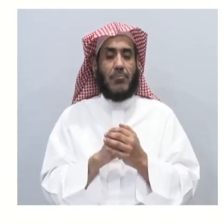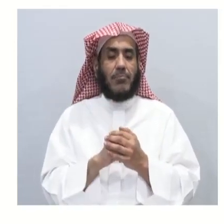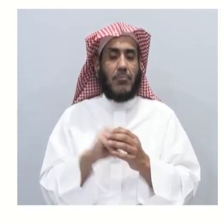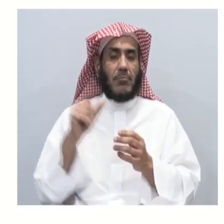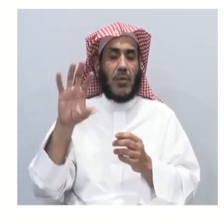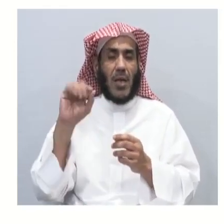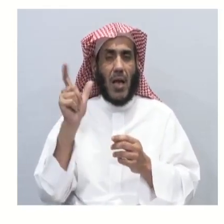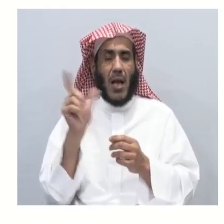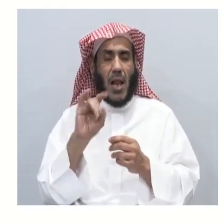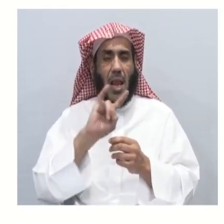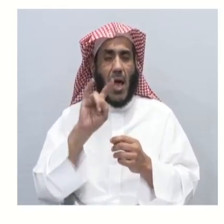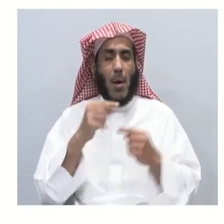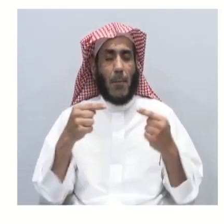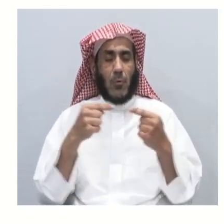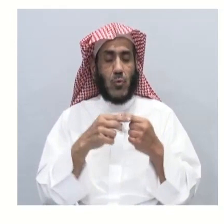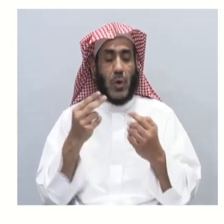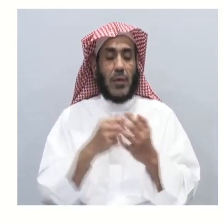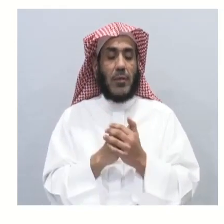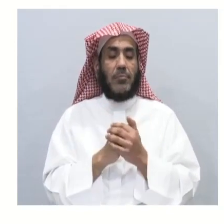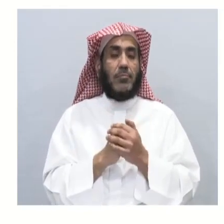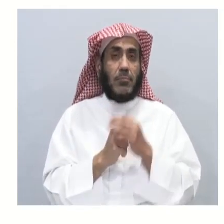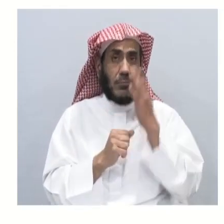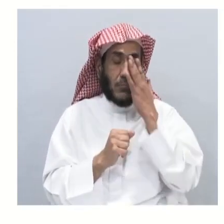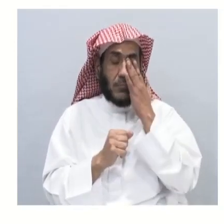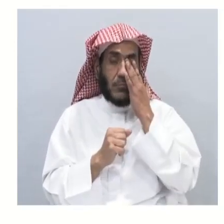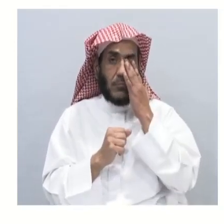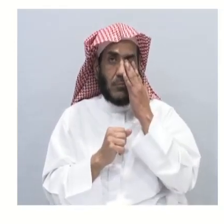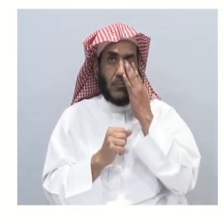كلمة موصولة خطا.